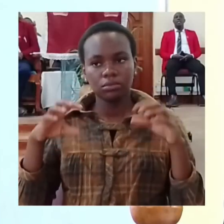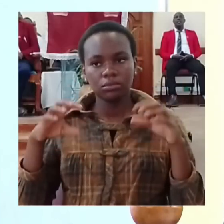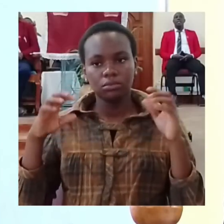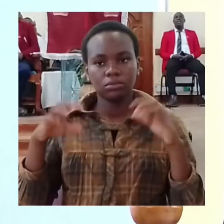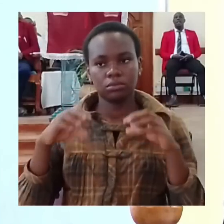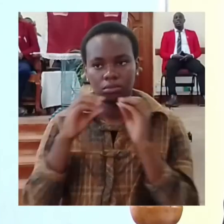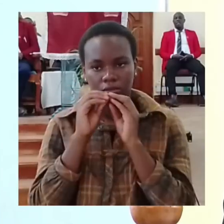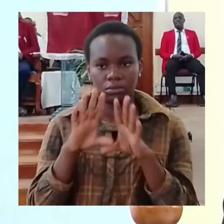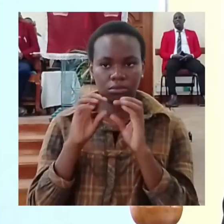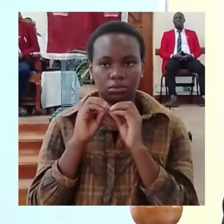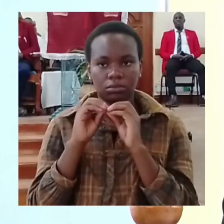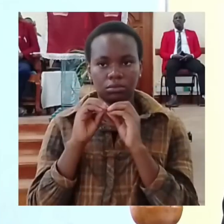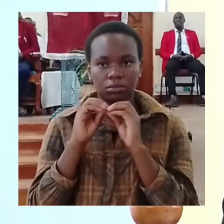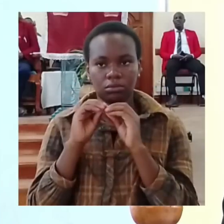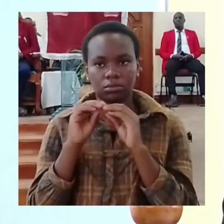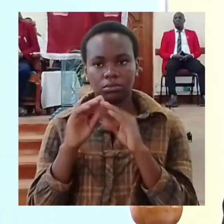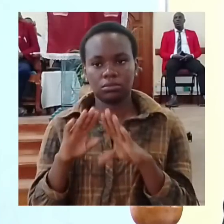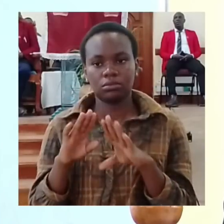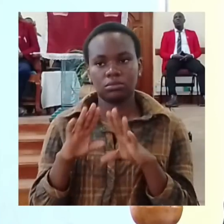turĩrie